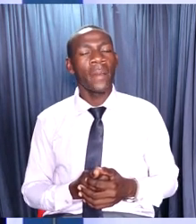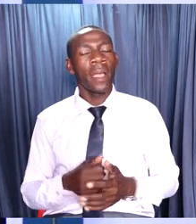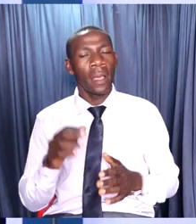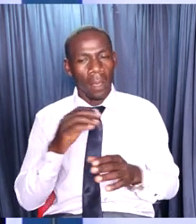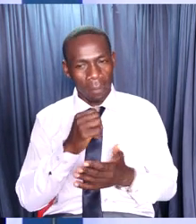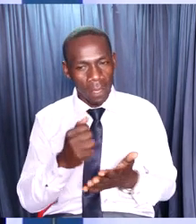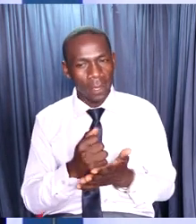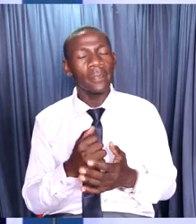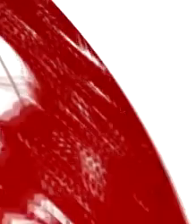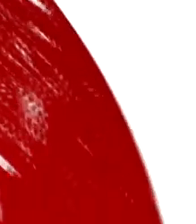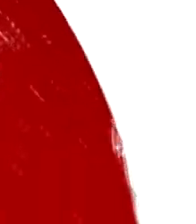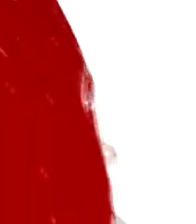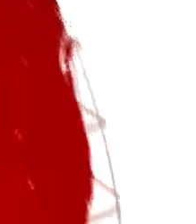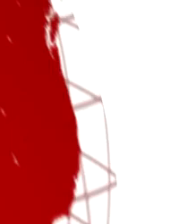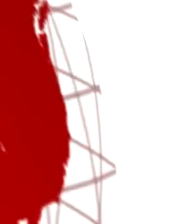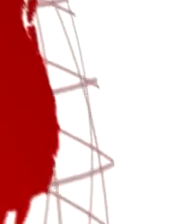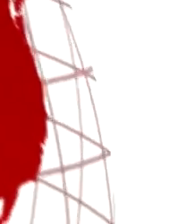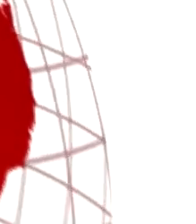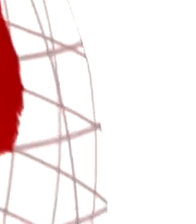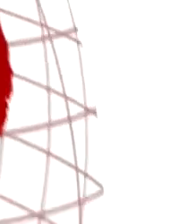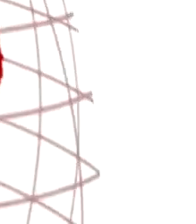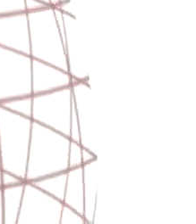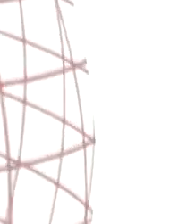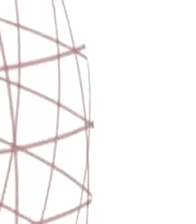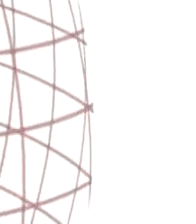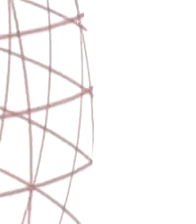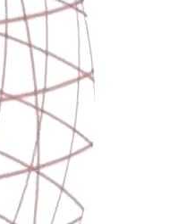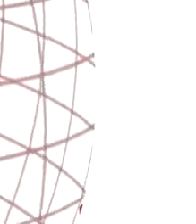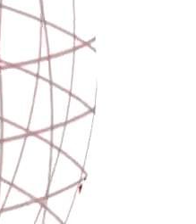Welcome. Amen. Amen. Bila huo